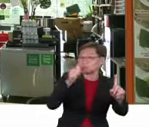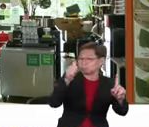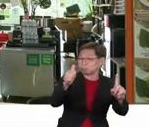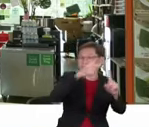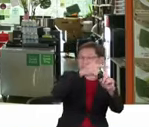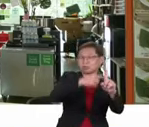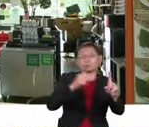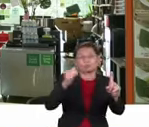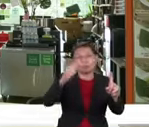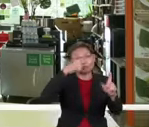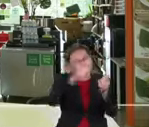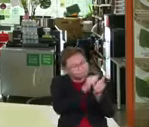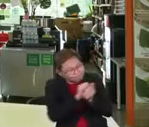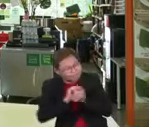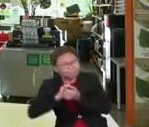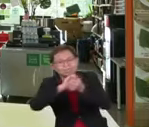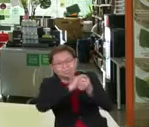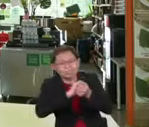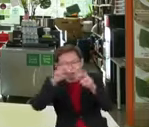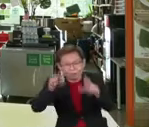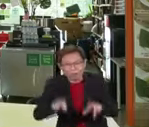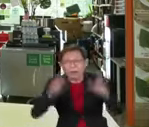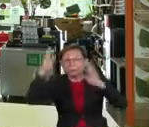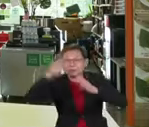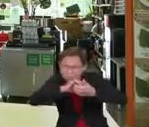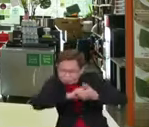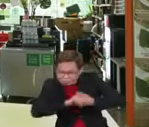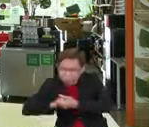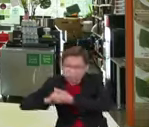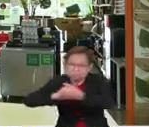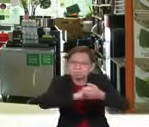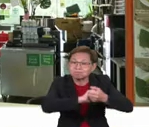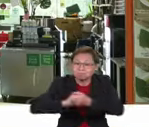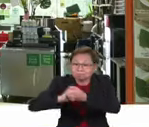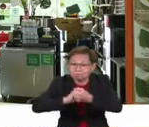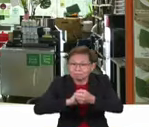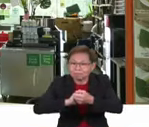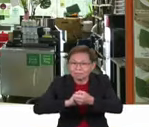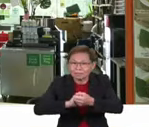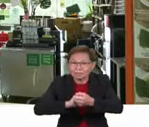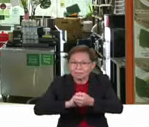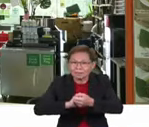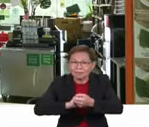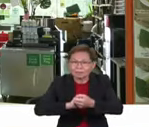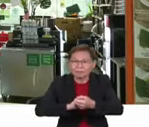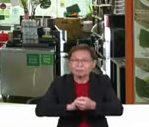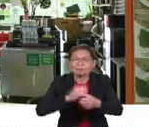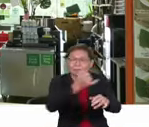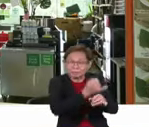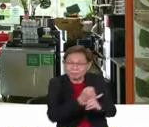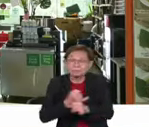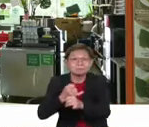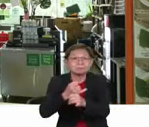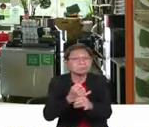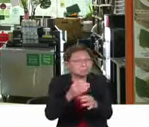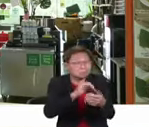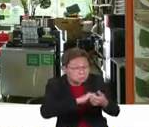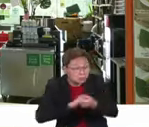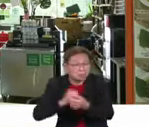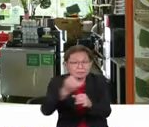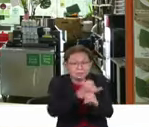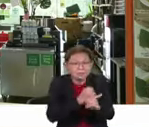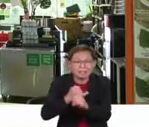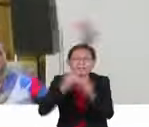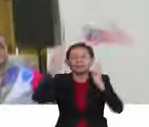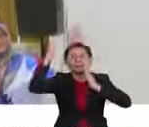kita bersama, ya, rakyat Malaysia bergabung untuk bersama-samalah dalam menjaga